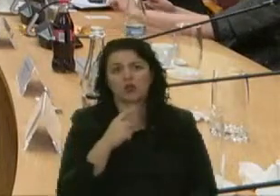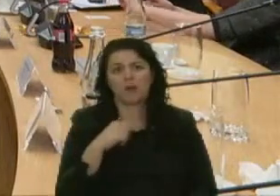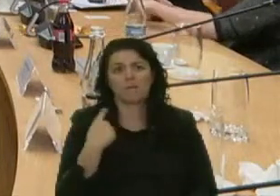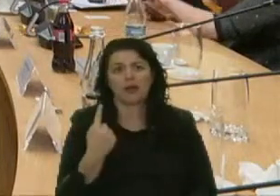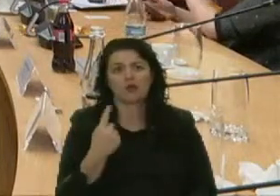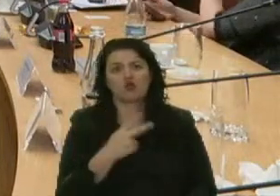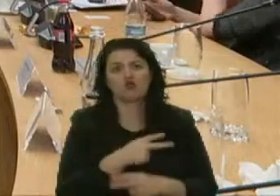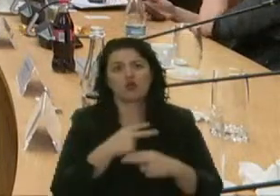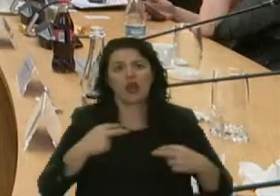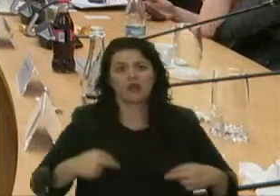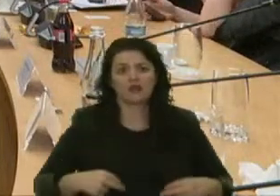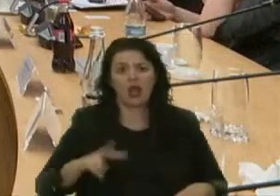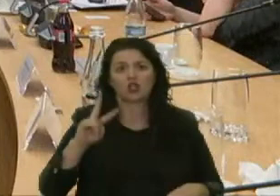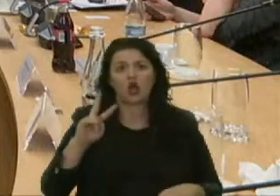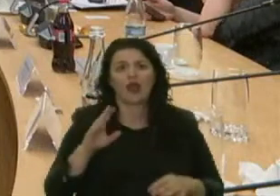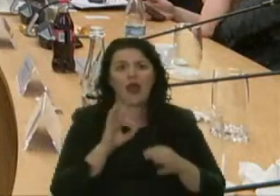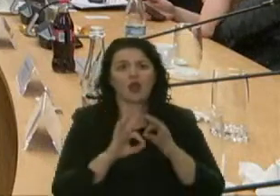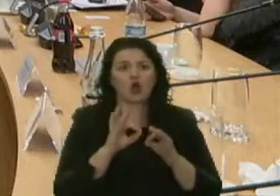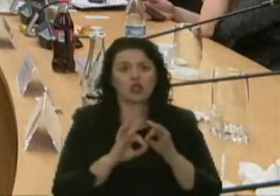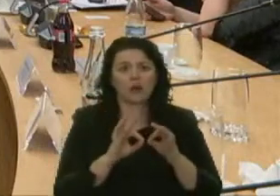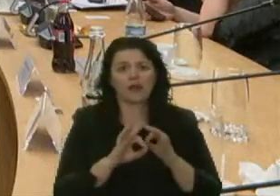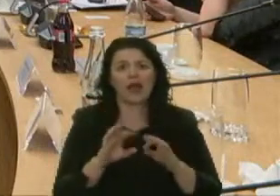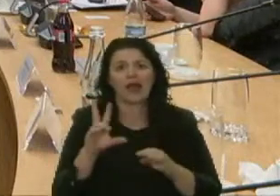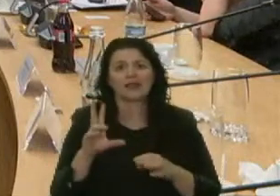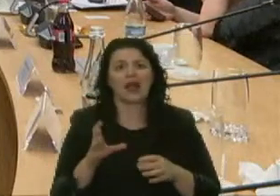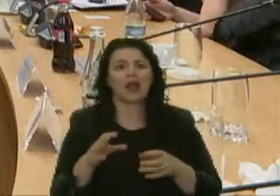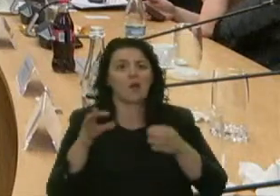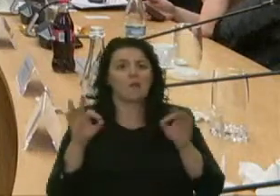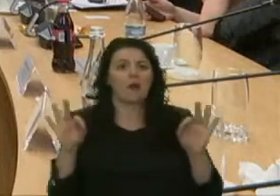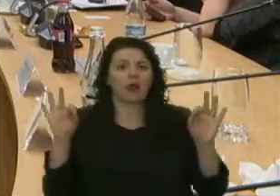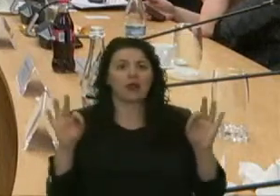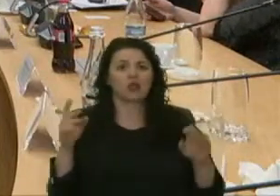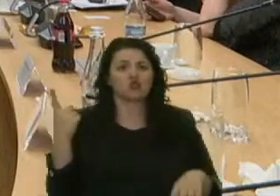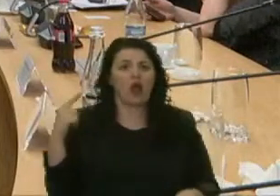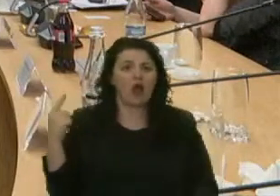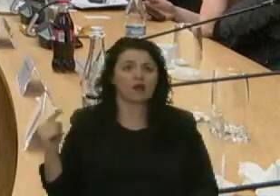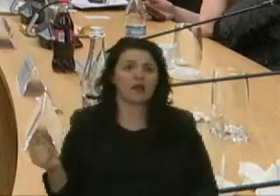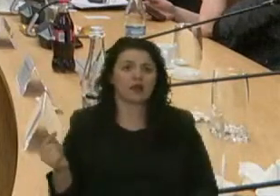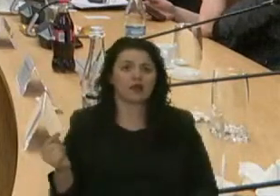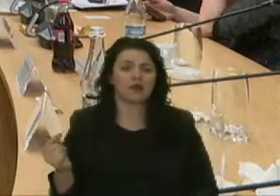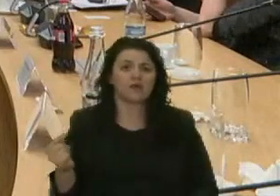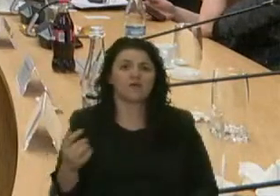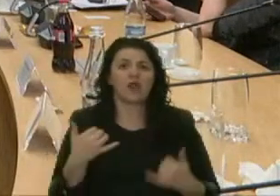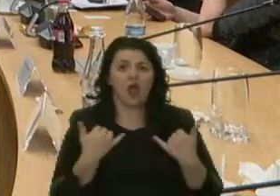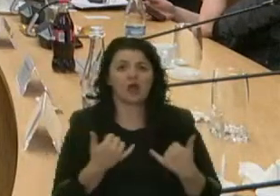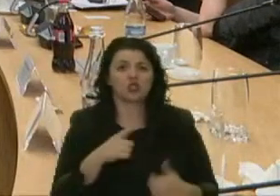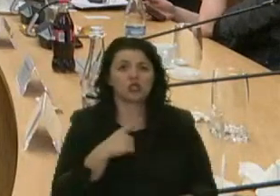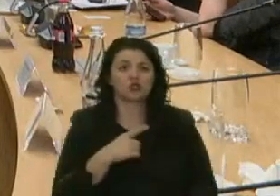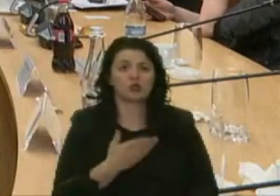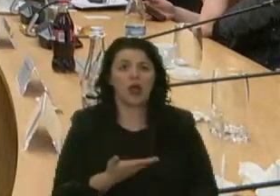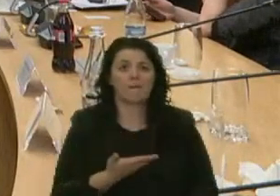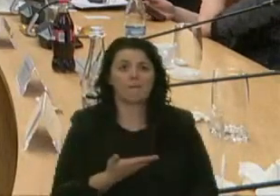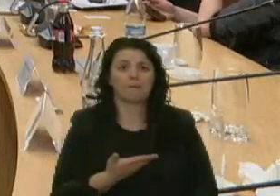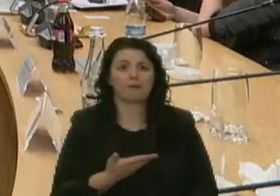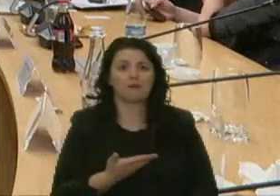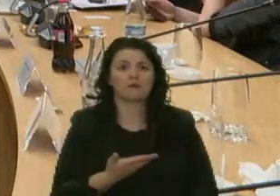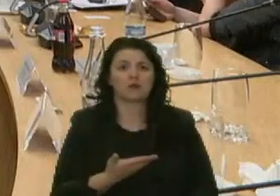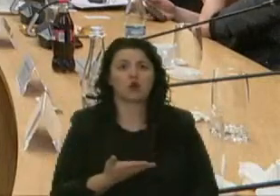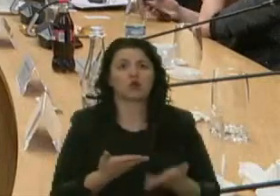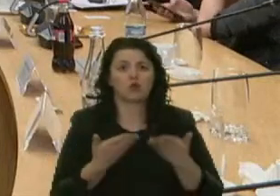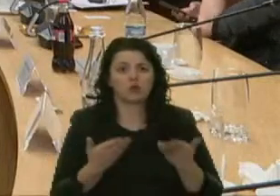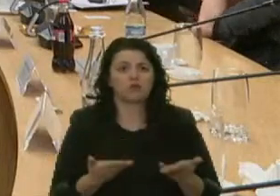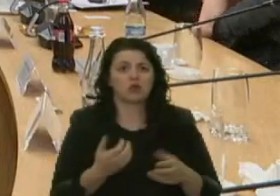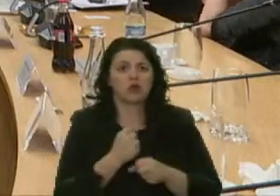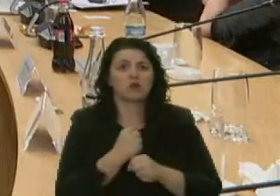fie jurist al doilea economist al treilea balerin și așa mai departe Din păcate ăștia suntem ăștia suntem cu ăștia